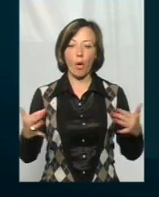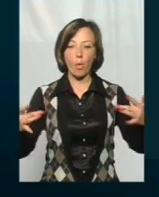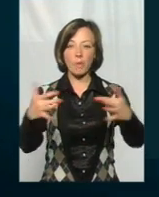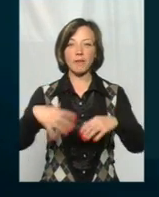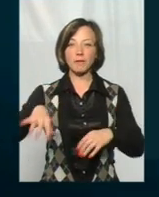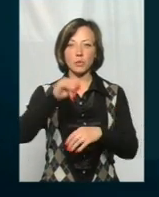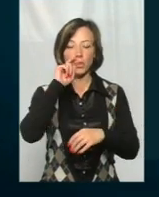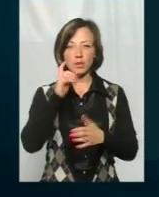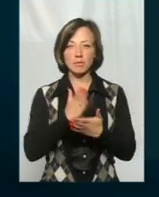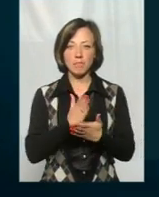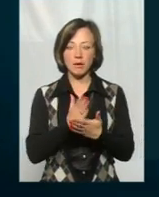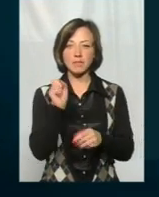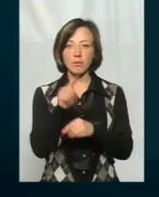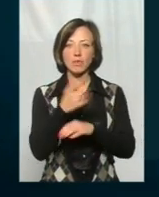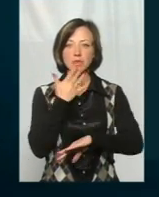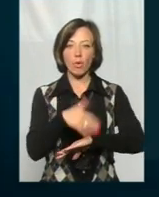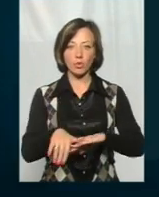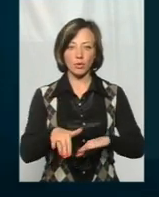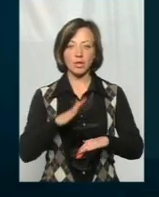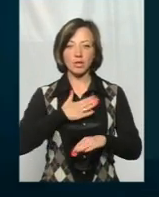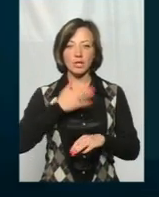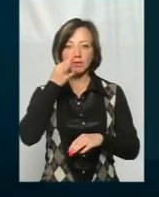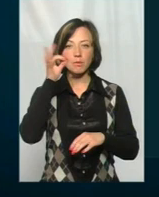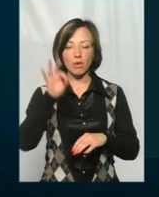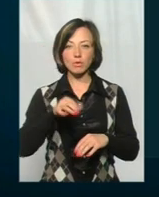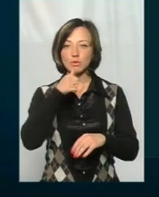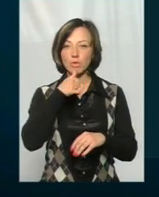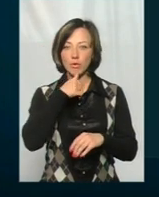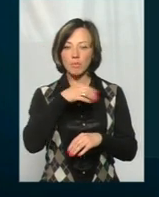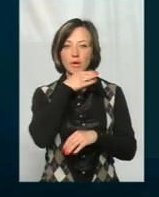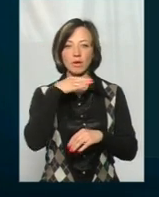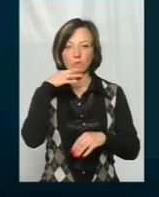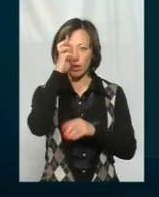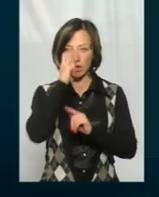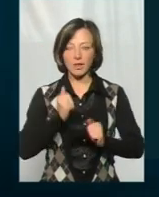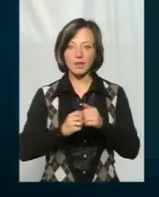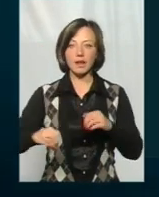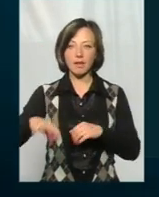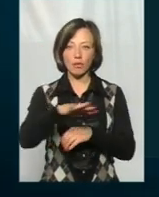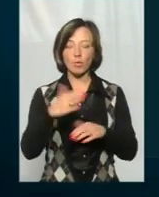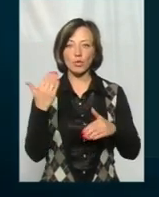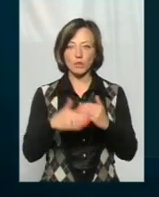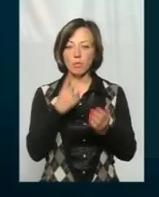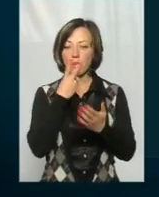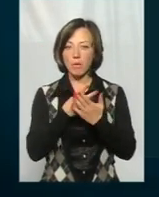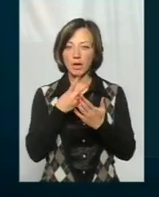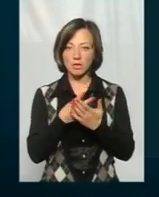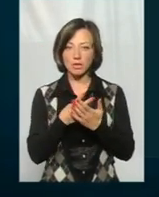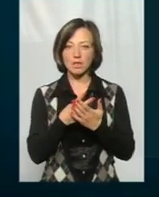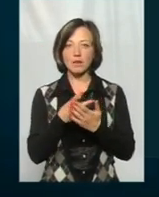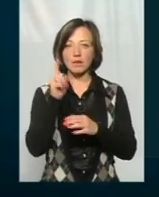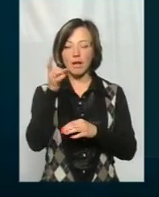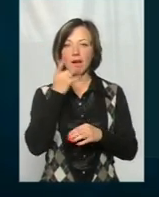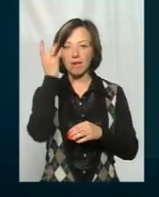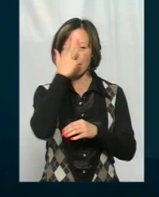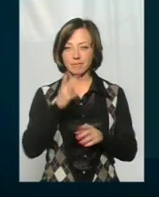Україну та маємо також замовлення із-за кордону. Наші смаколики спробували в багатьох країнах Європи, вони вже побачили береги Африки і